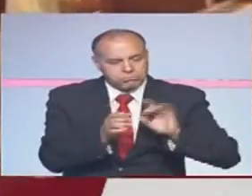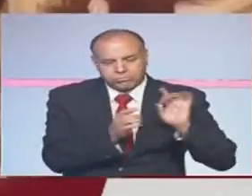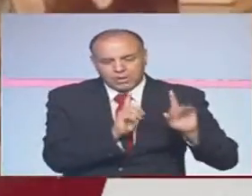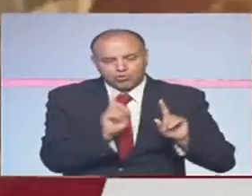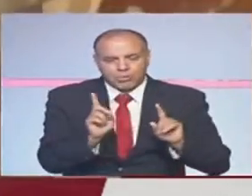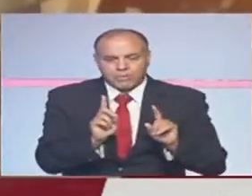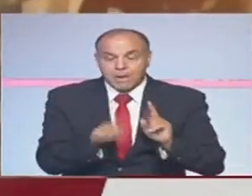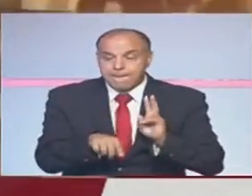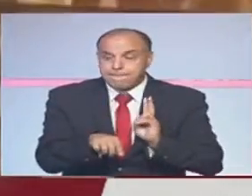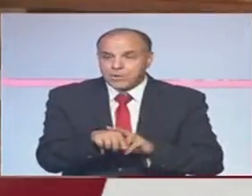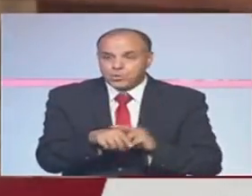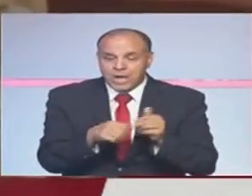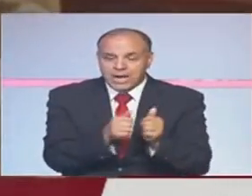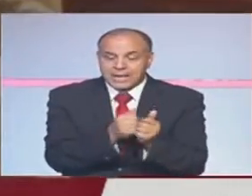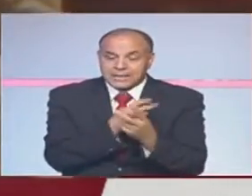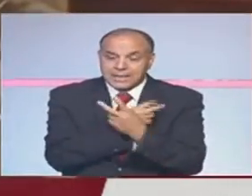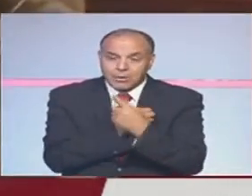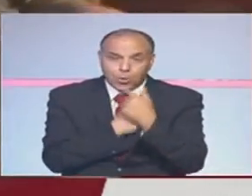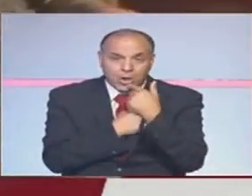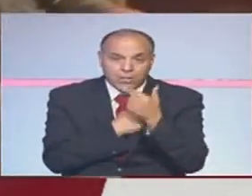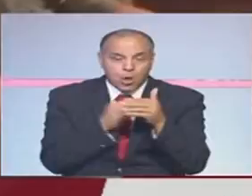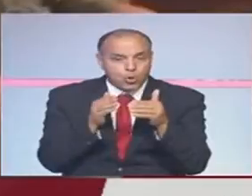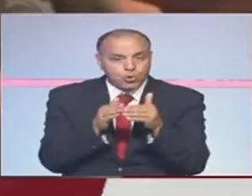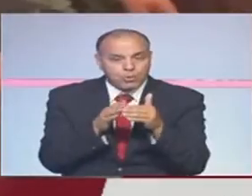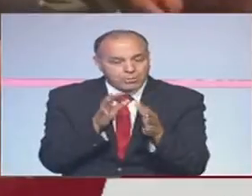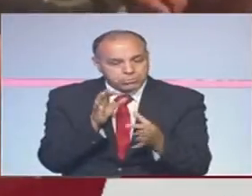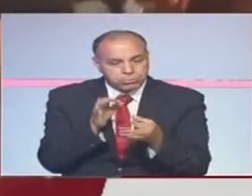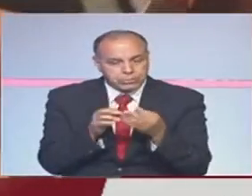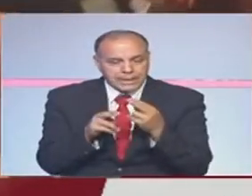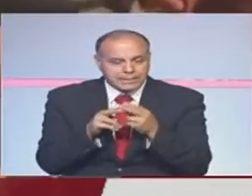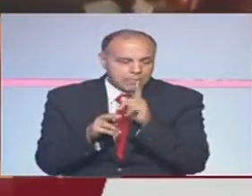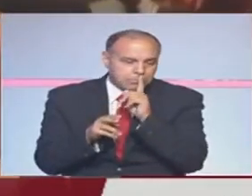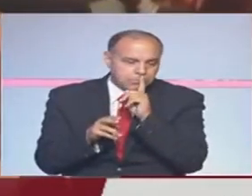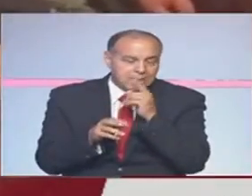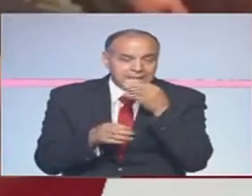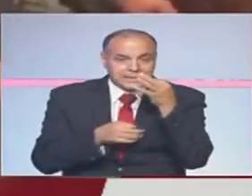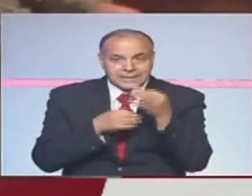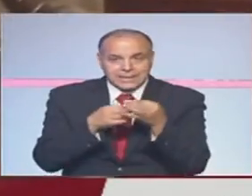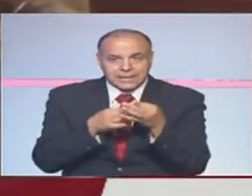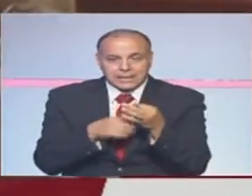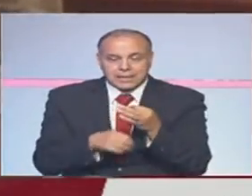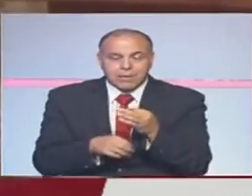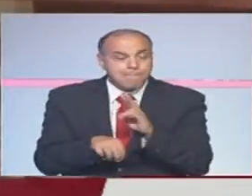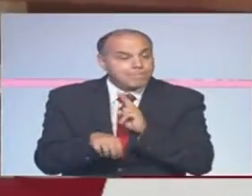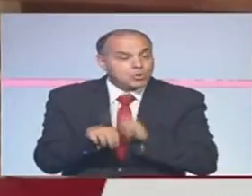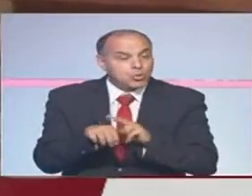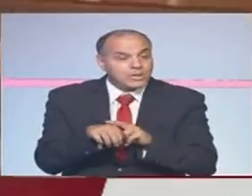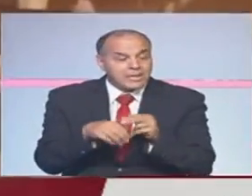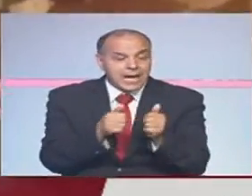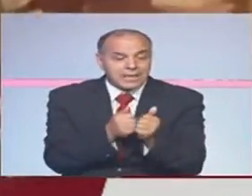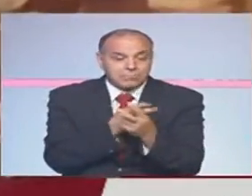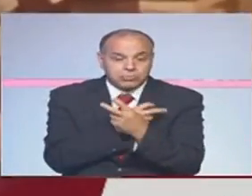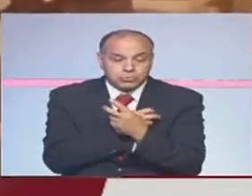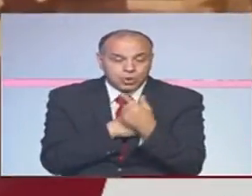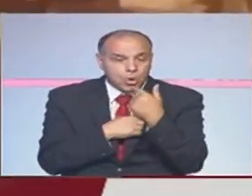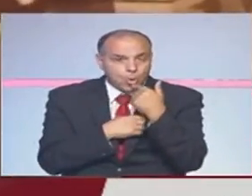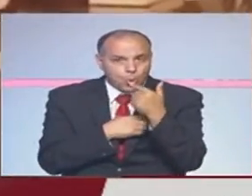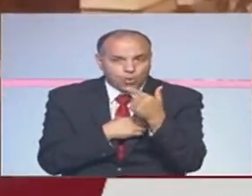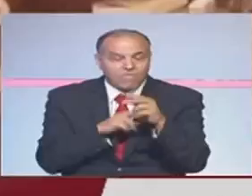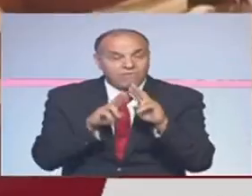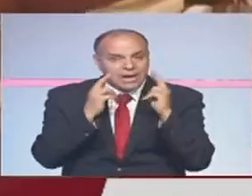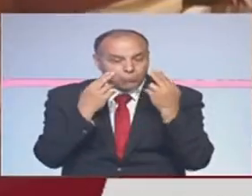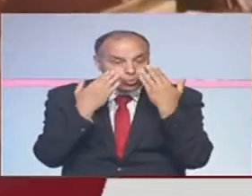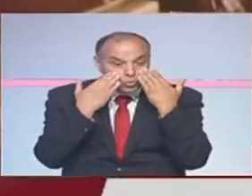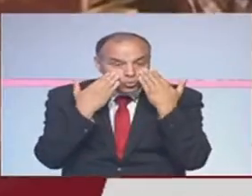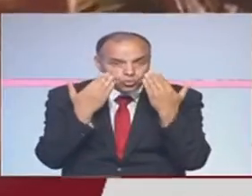مسؤولا من حركه طالبان طلب عدم الكشف عن اسمه ان قاده الحركه الافغانيه في العالم